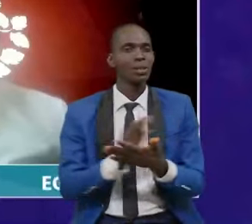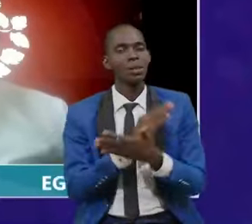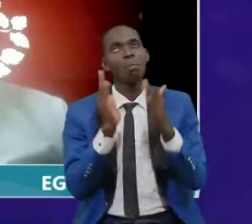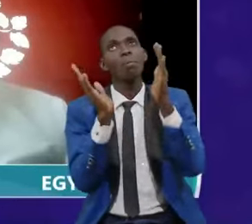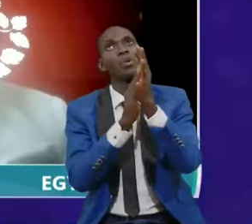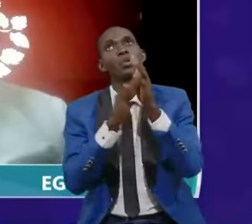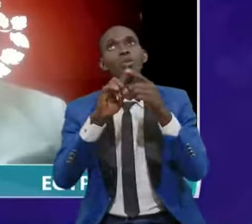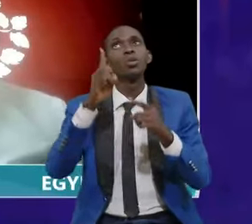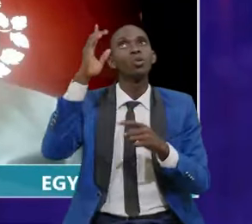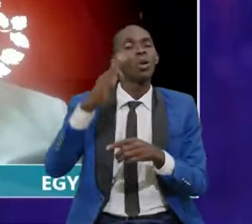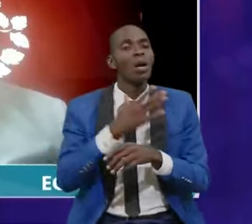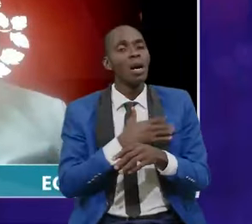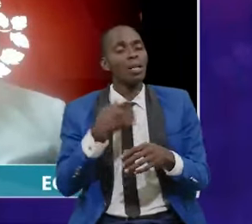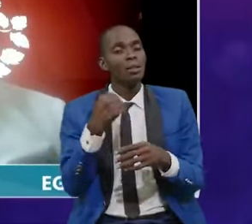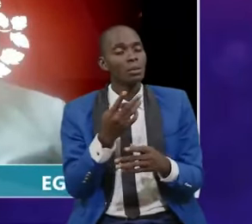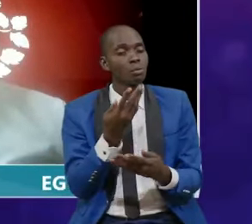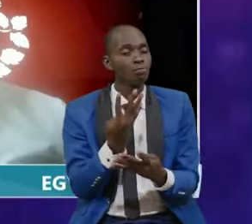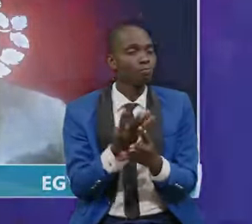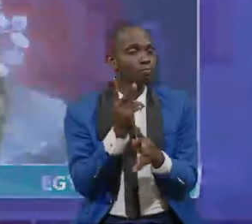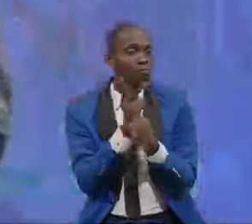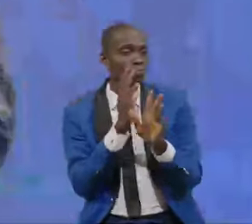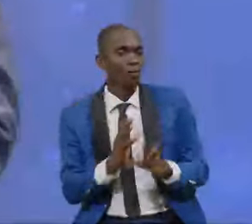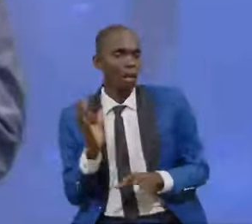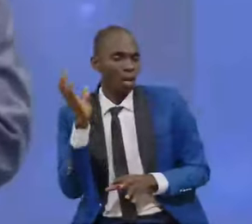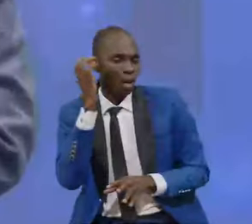prisonniers les entendaient.